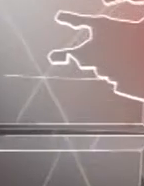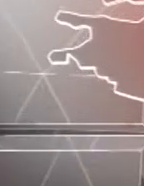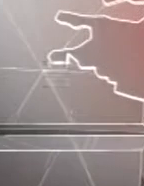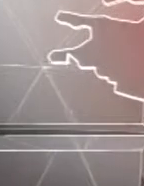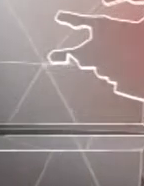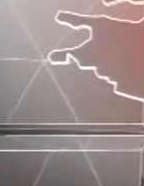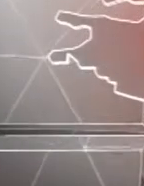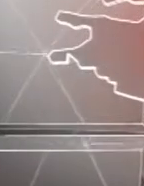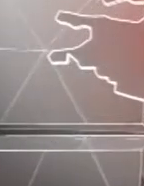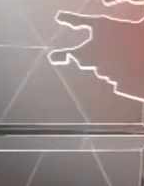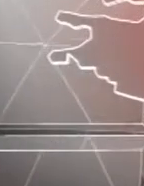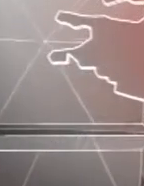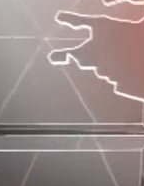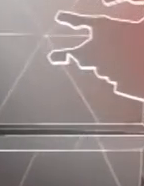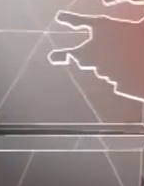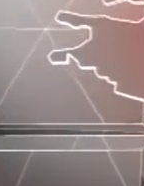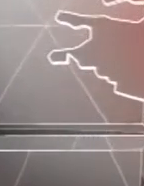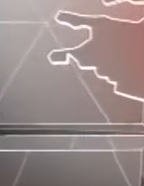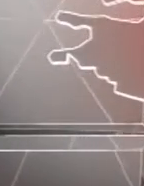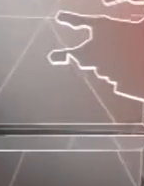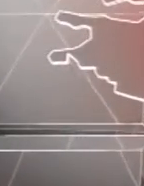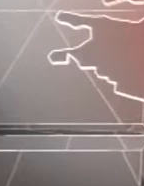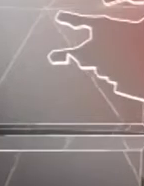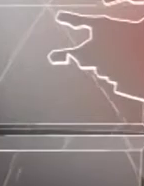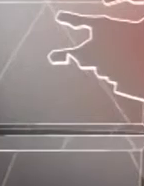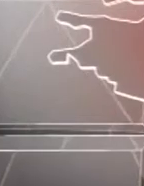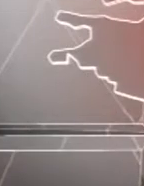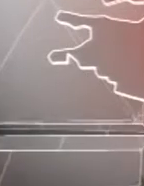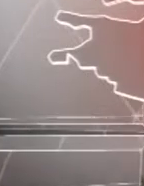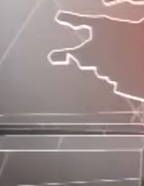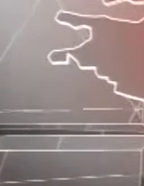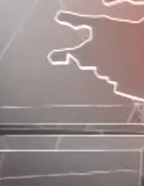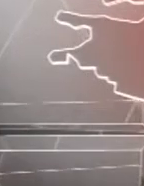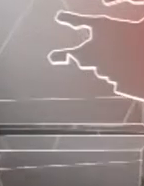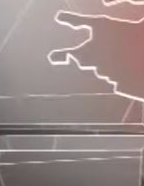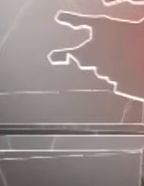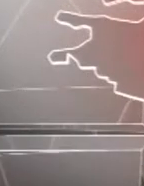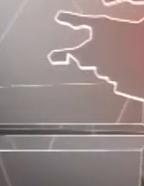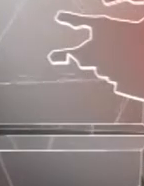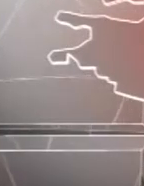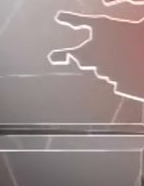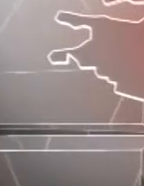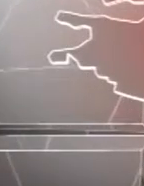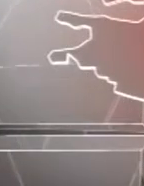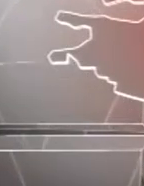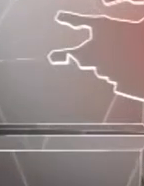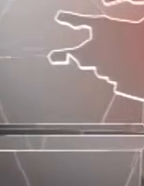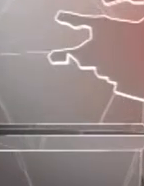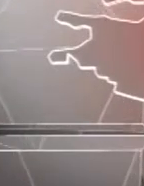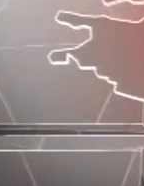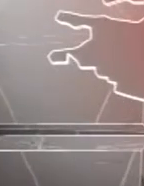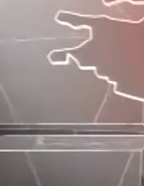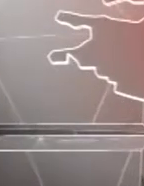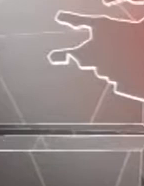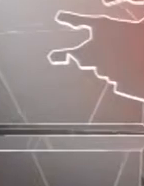секунду. Температура повітря по області вночі плюс 1, плюс 6. Вночі та вранці на поверхні ґрунту і місцями в